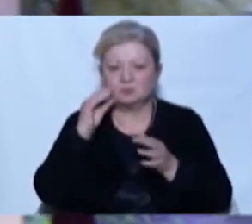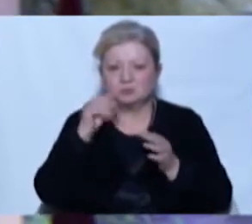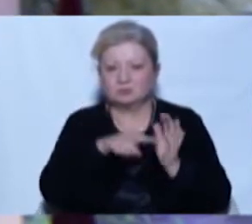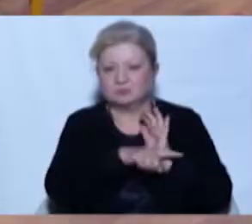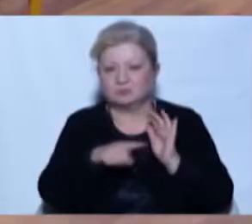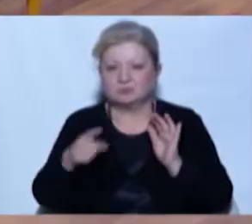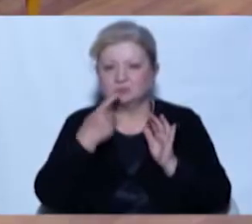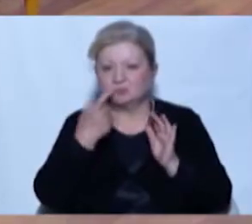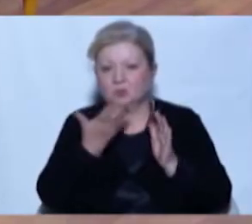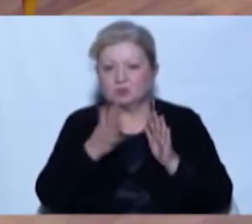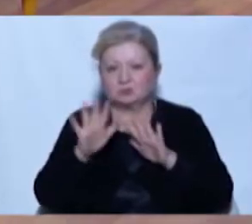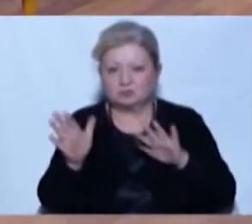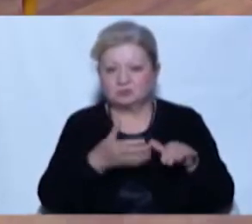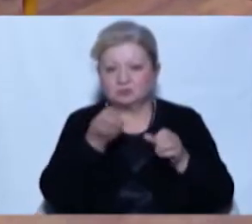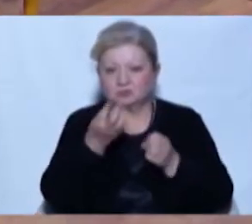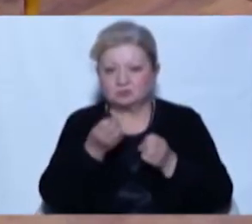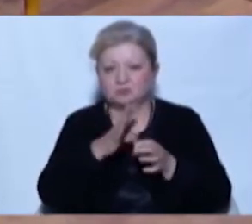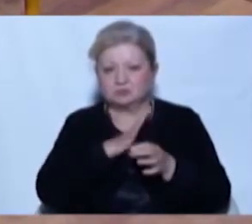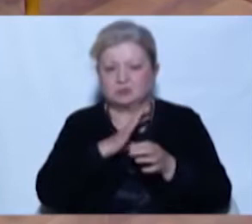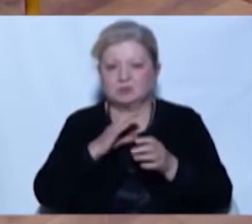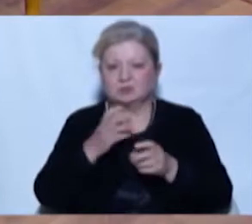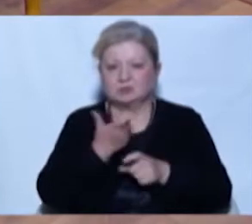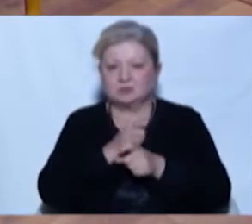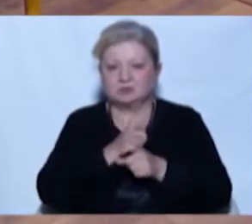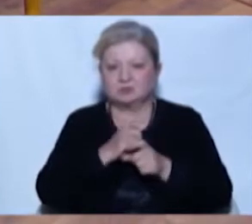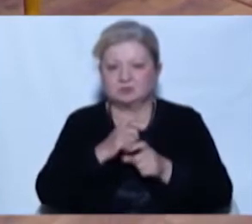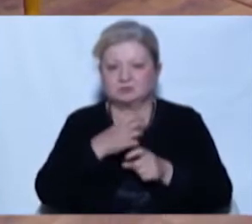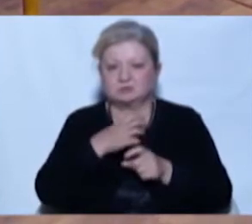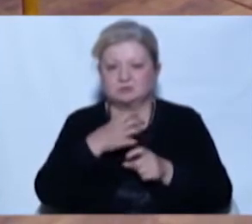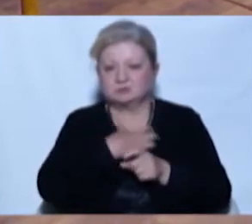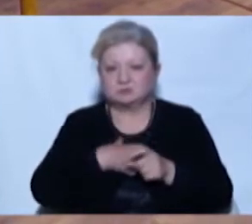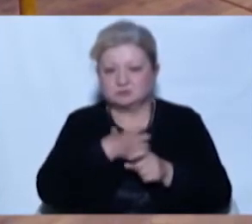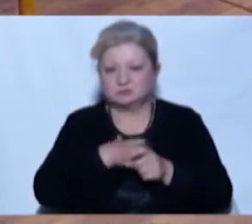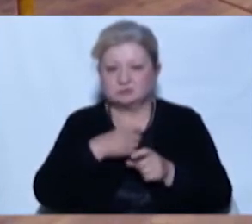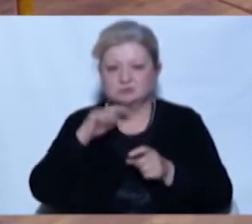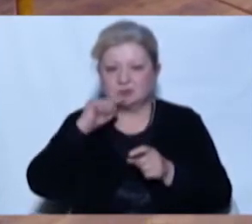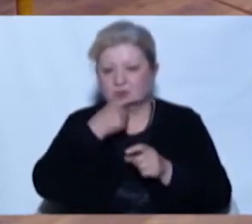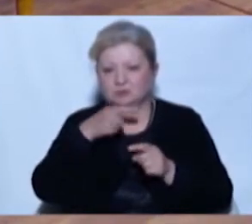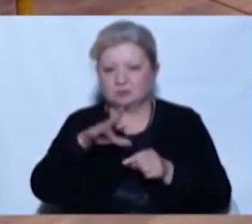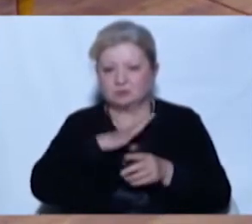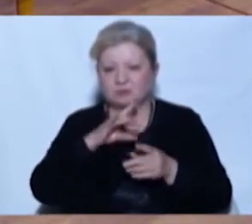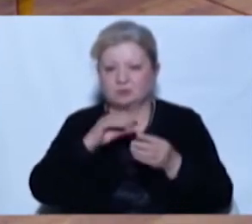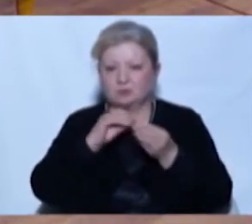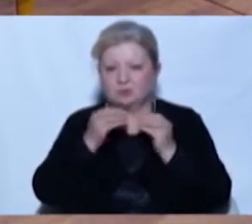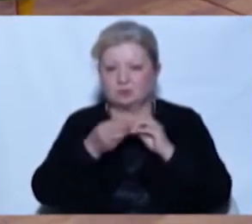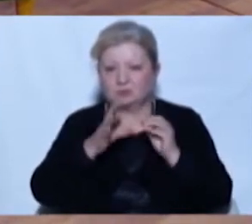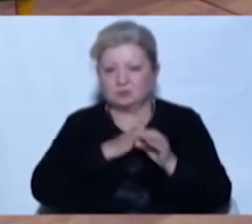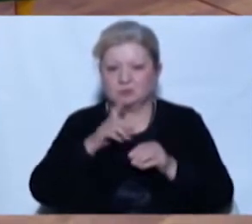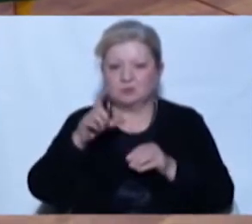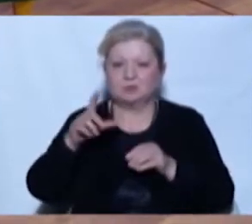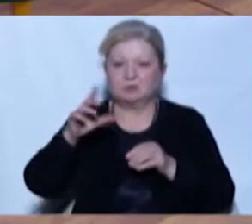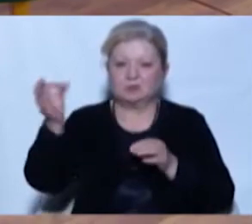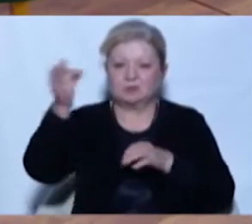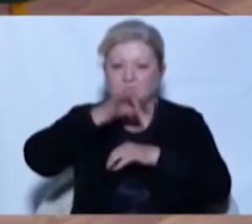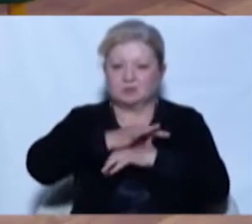პოლიტიკური დაპირისპირებისა, სერიოზულ ეკონომიურ დაპირისპირებაშიც აღმოჩნდა დასავლეთ ევროპის ქვეყნებთან და